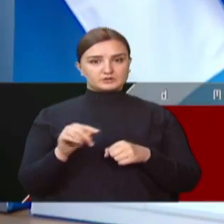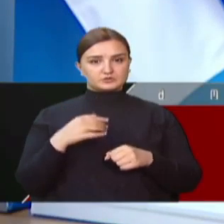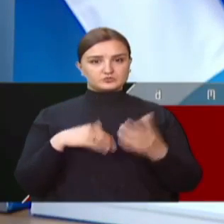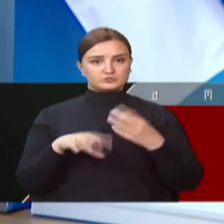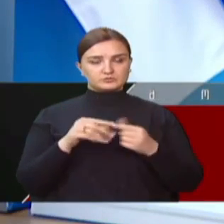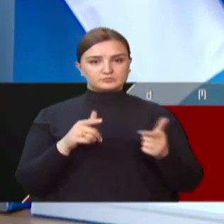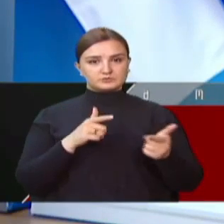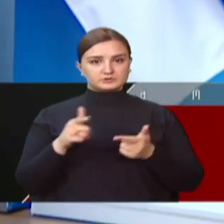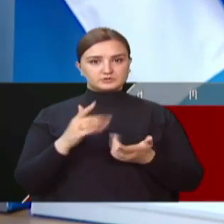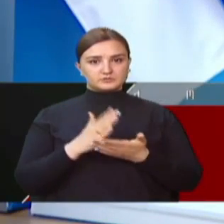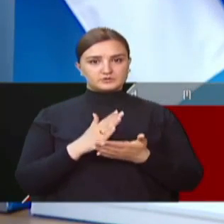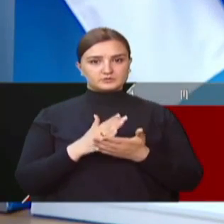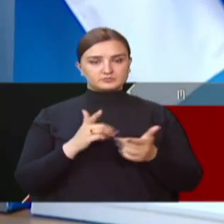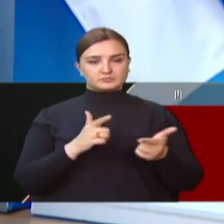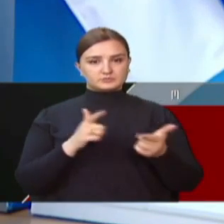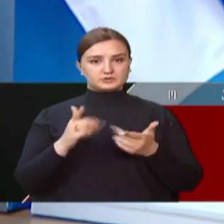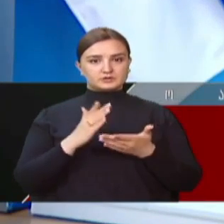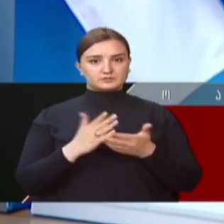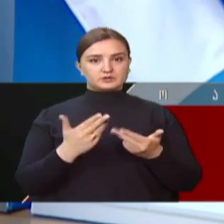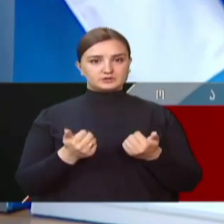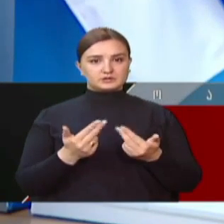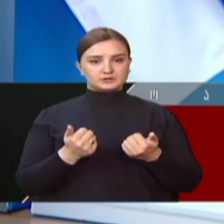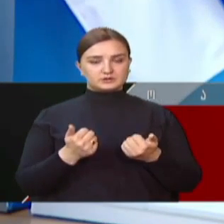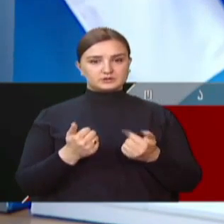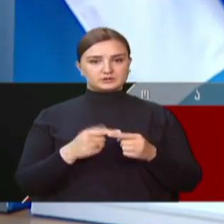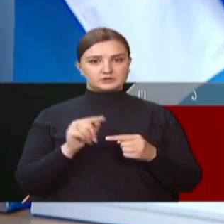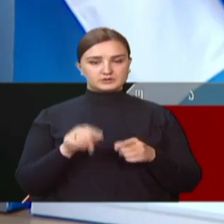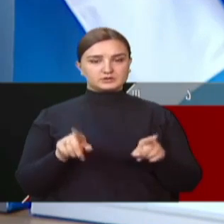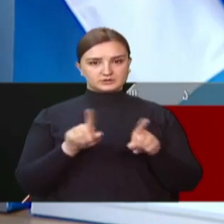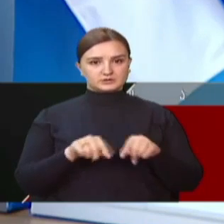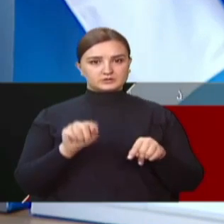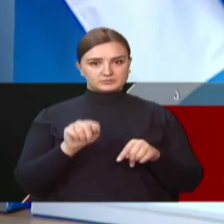ჩვენ მზად ვართ კი ბატონო,